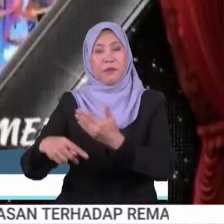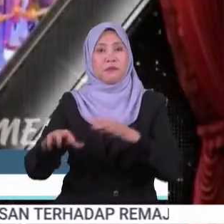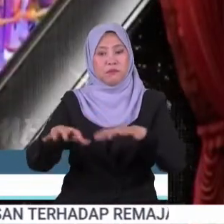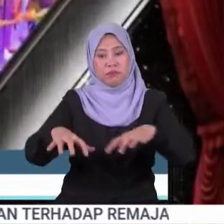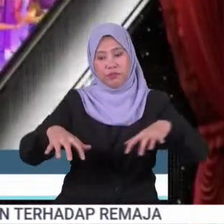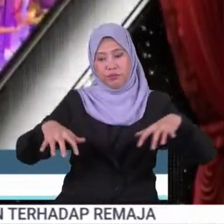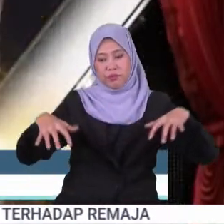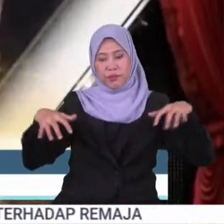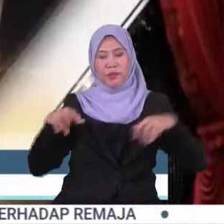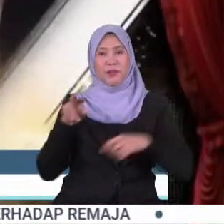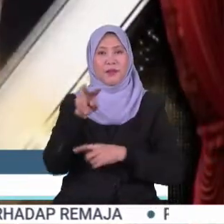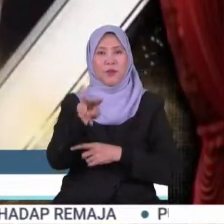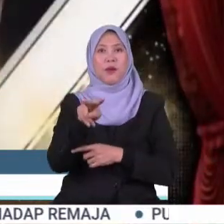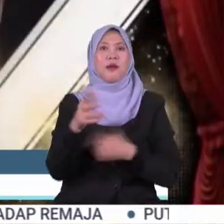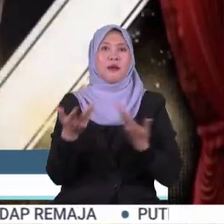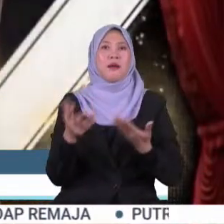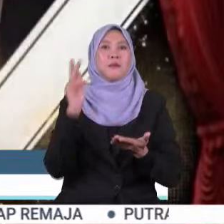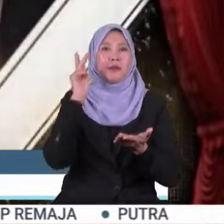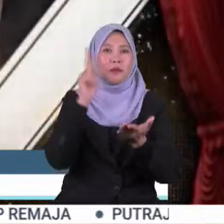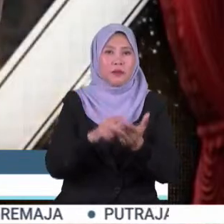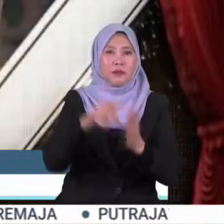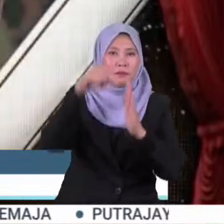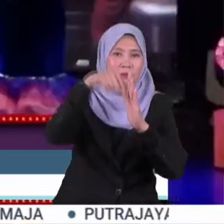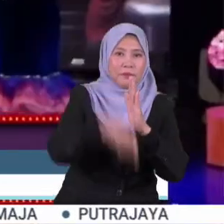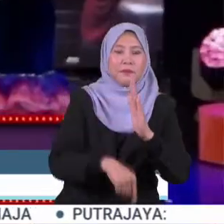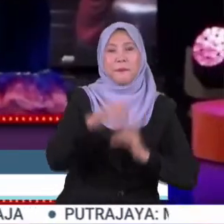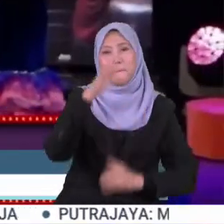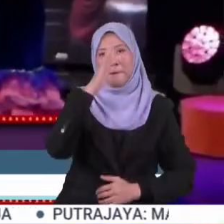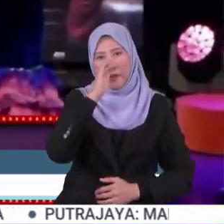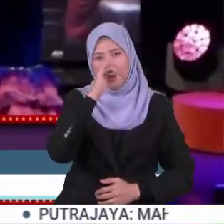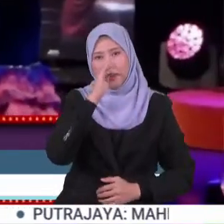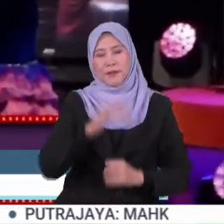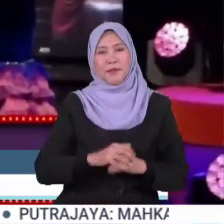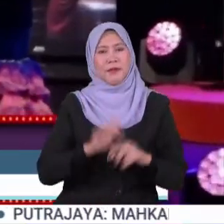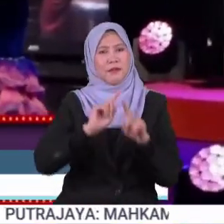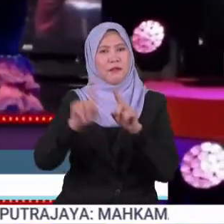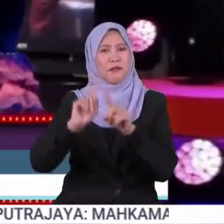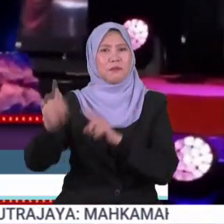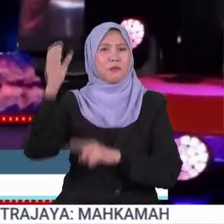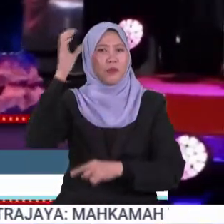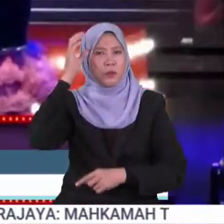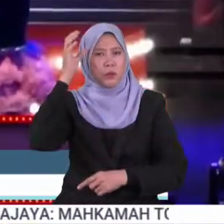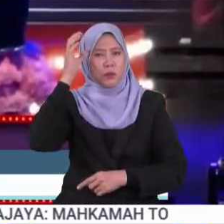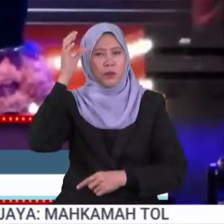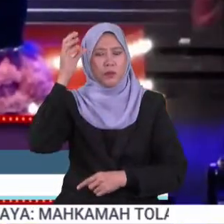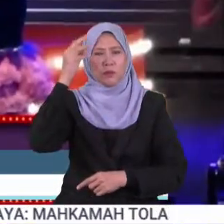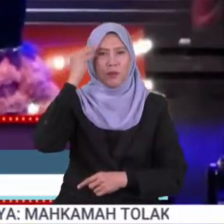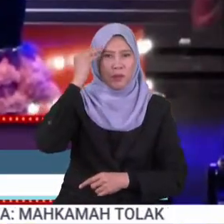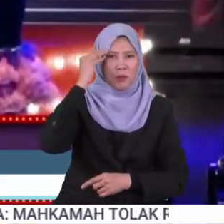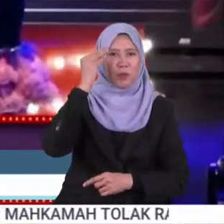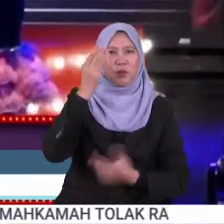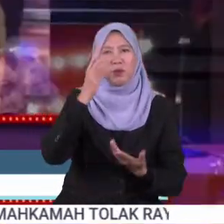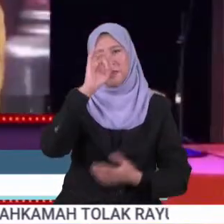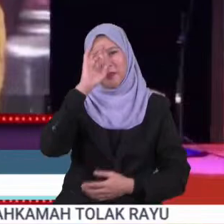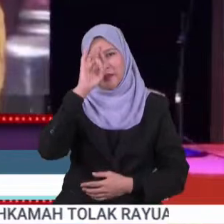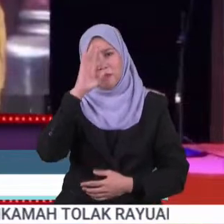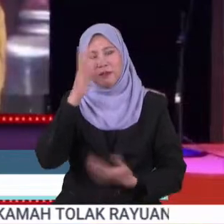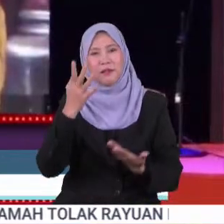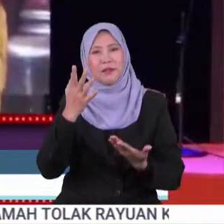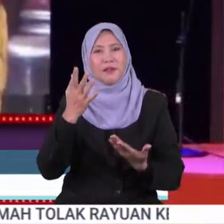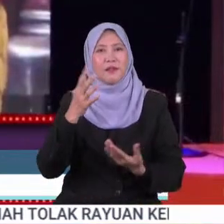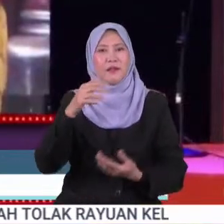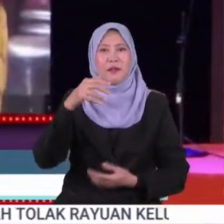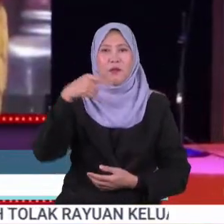akan mengenali Melaka lagi lebih dekat, multi culture, ada Melayu, Cina, India, Portugis, Cheti,